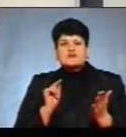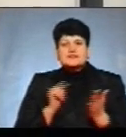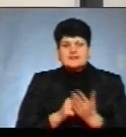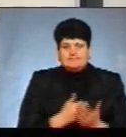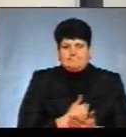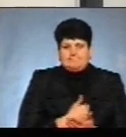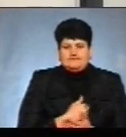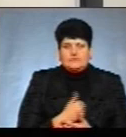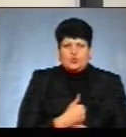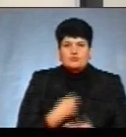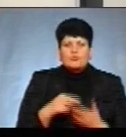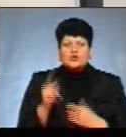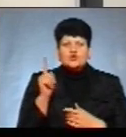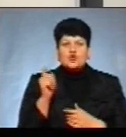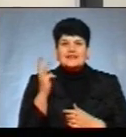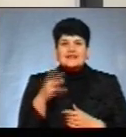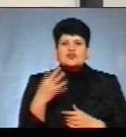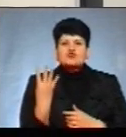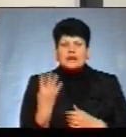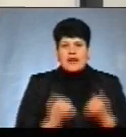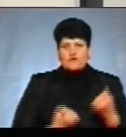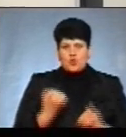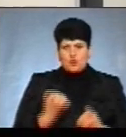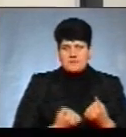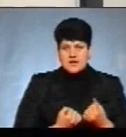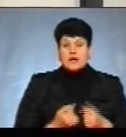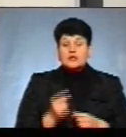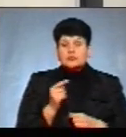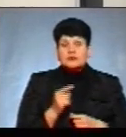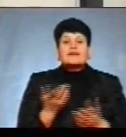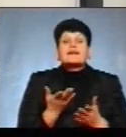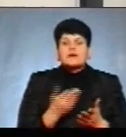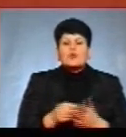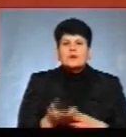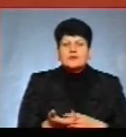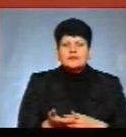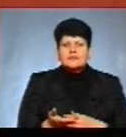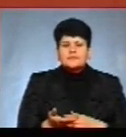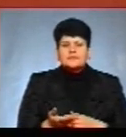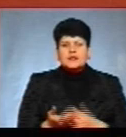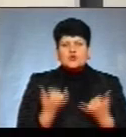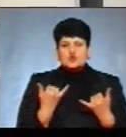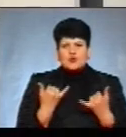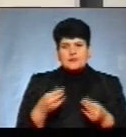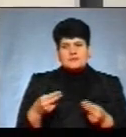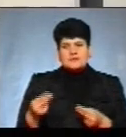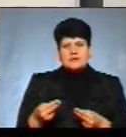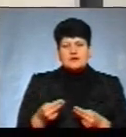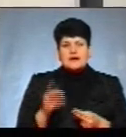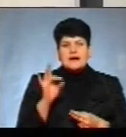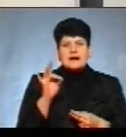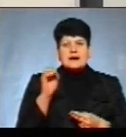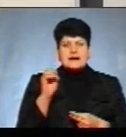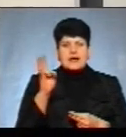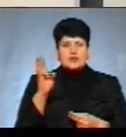наша ціль до кінця року закупити 134 автомобілі. Тому частину які автомобілі, закупили. До речі, закупили? Ну, ми сьогодні підписали,